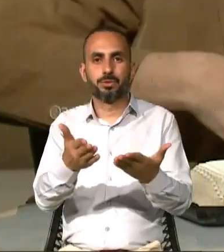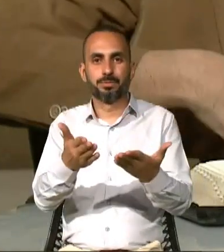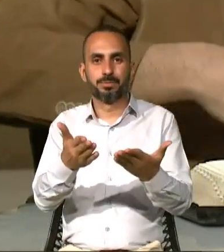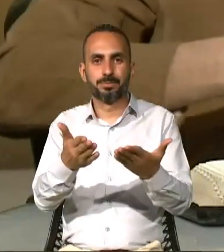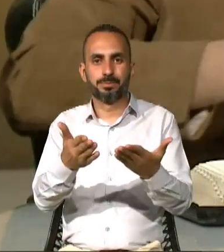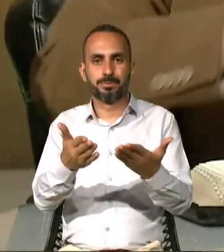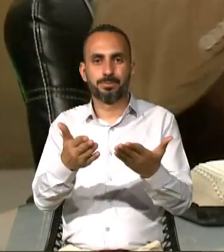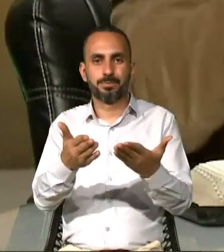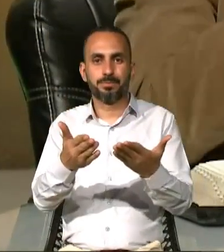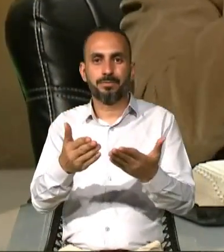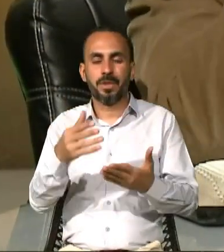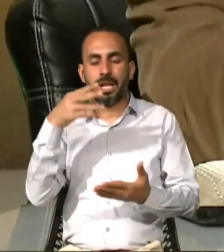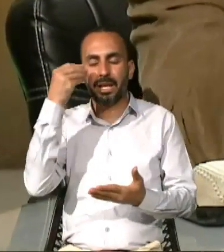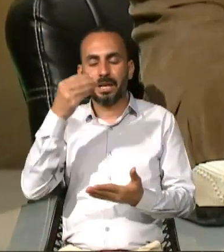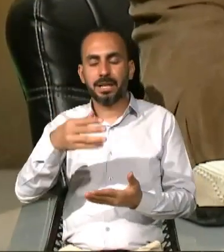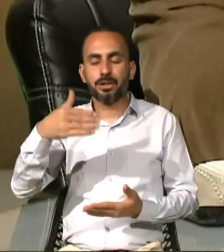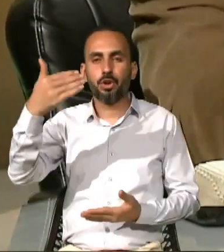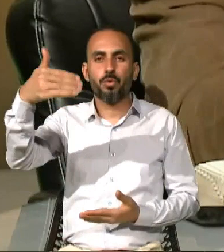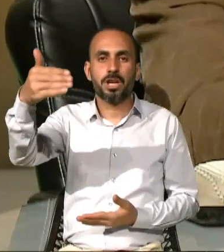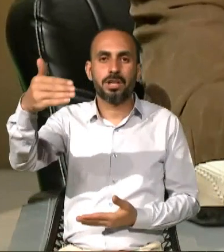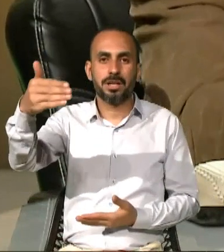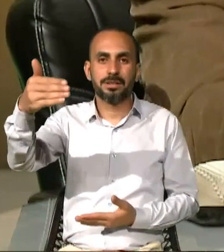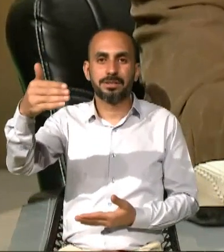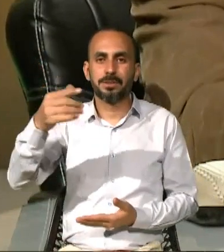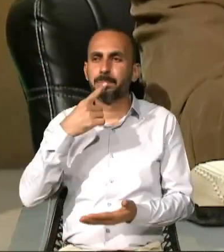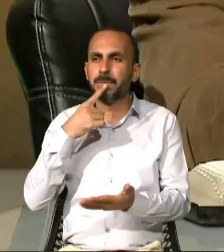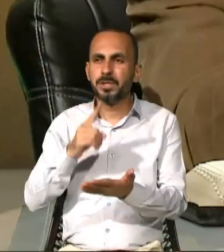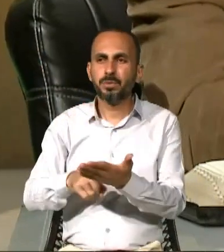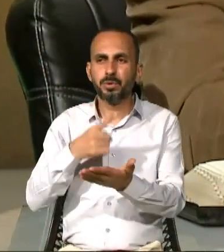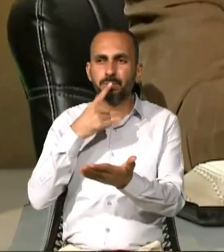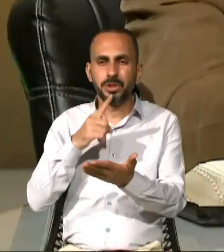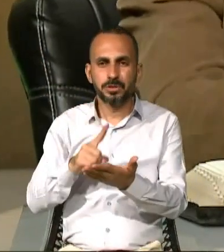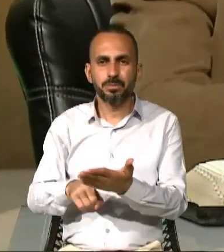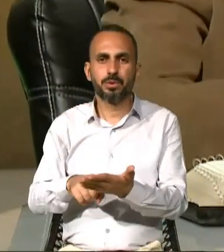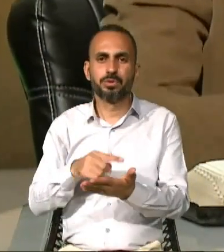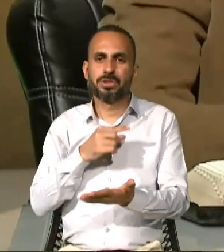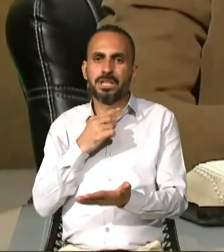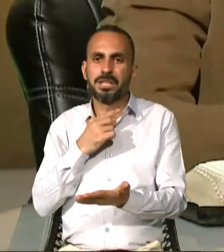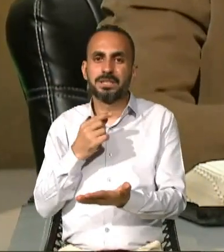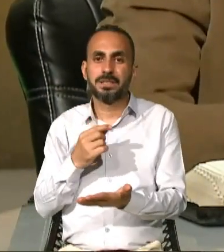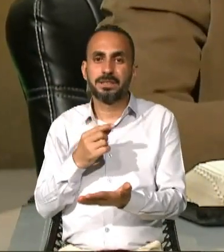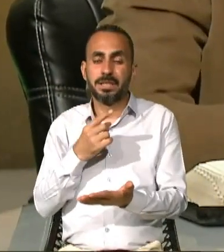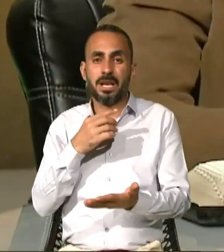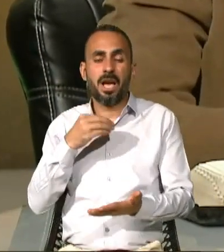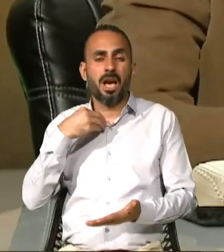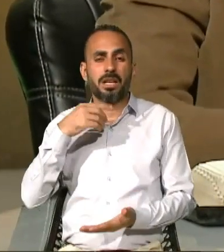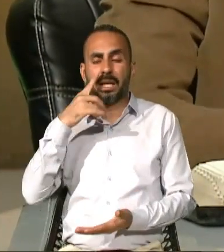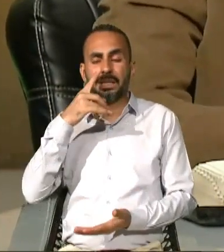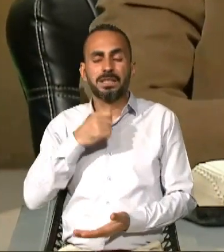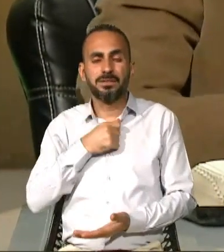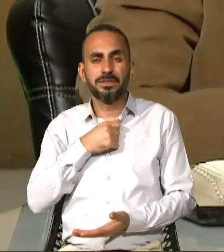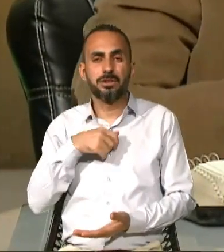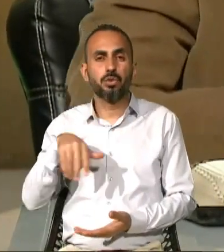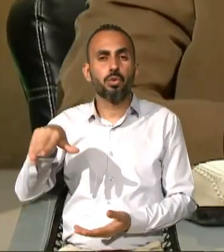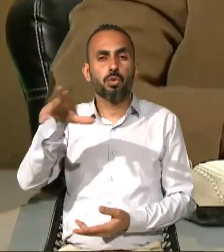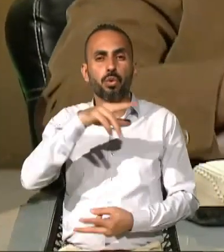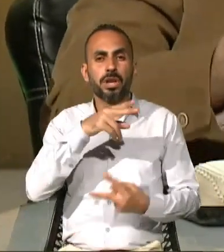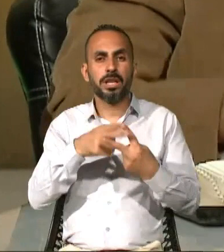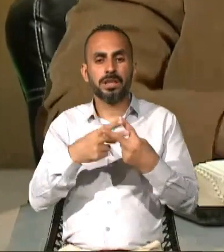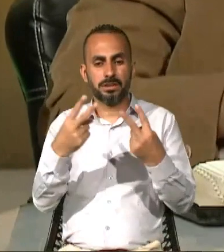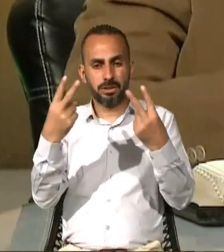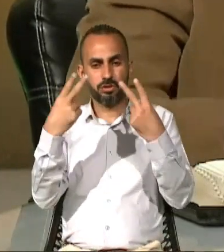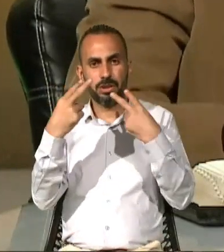جماعه صدقني صدقني صدقني يا ابونا بجد، انا نفسي المشاهد الحبيب النهارده يبقى في